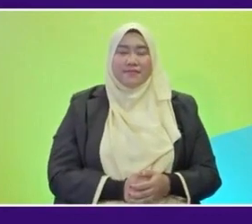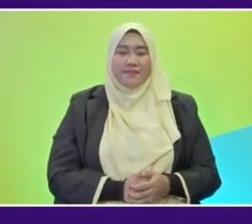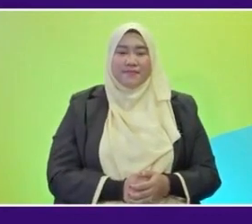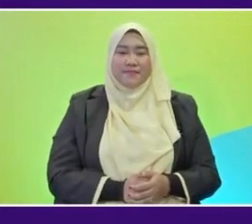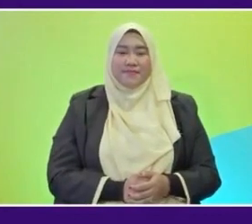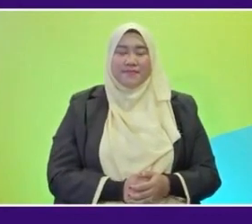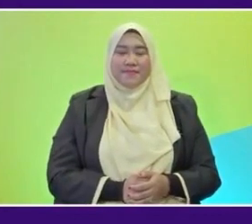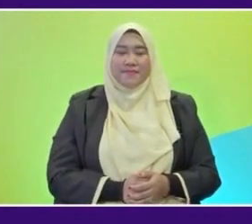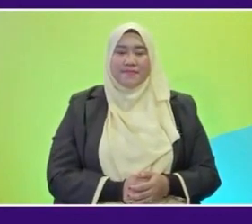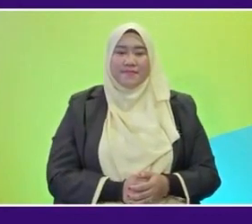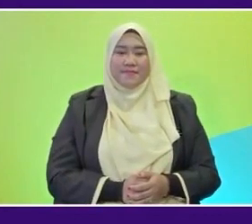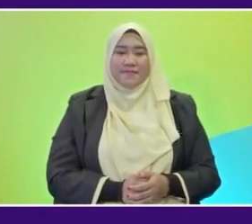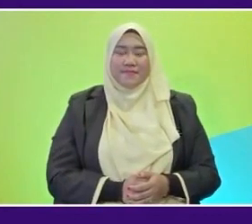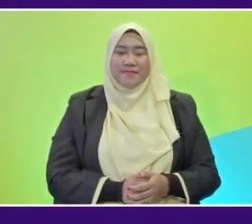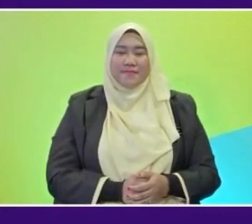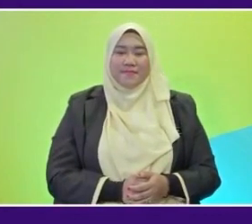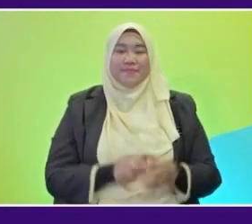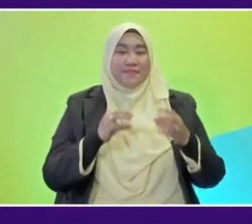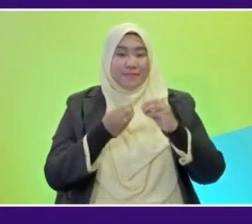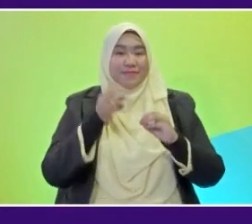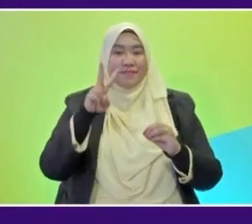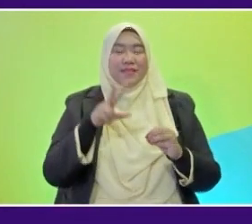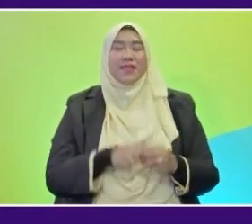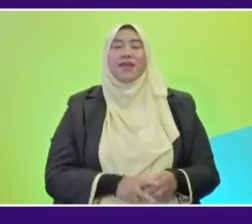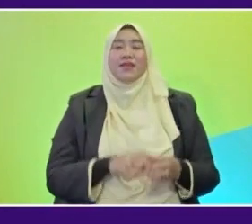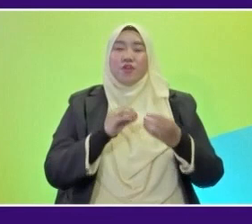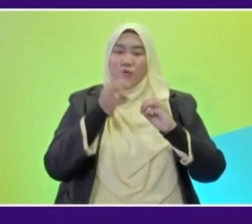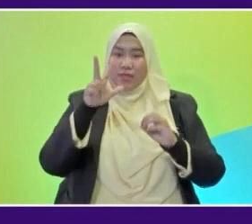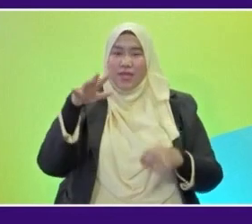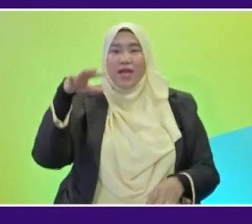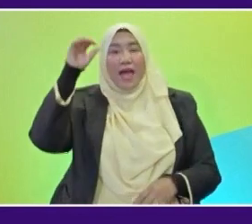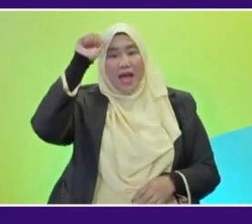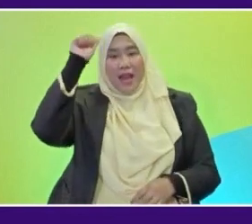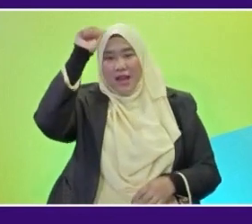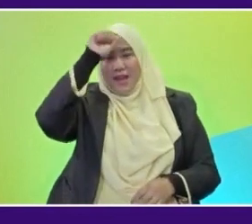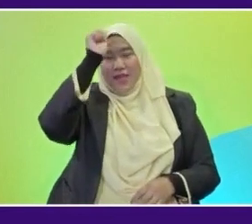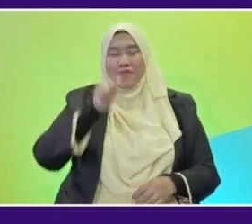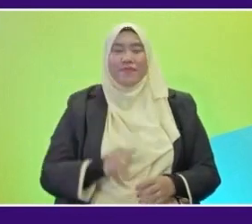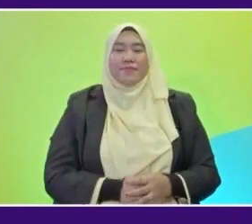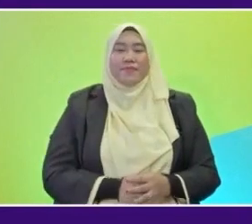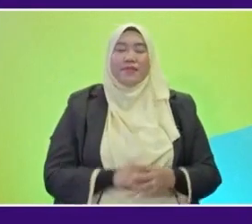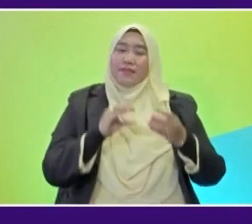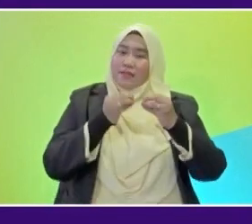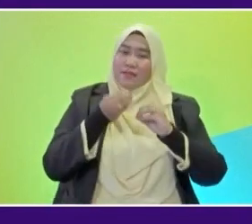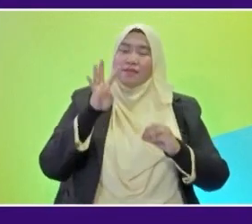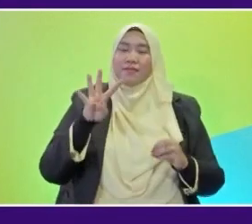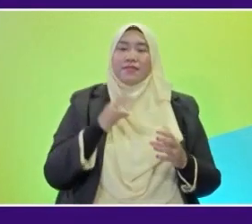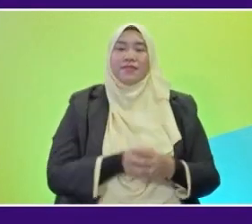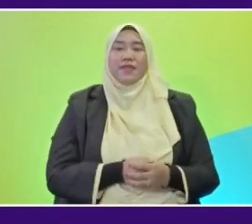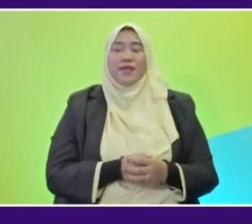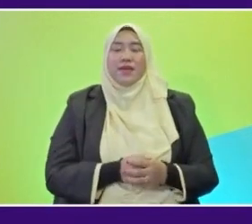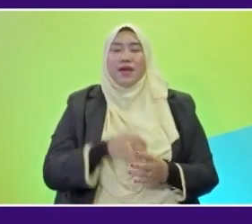yang ketiga kita ada Alif Alif dan yang keempat kita ada